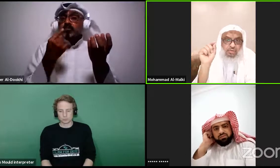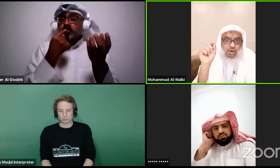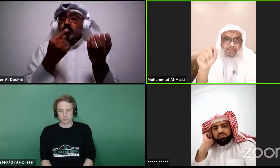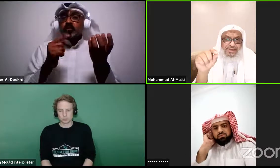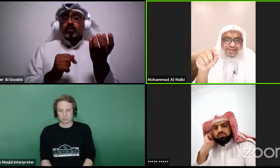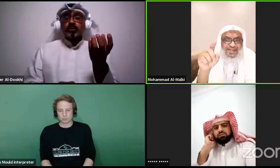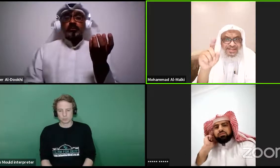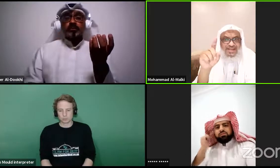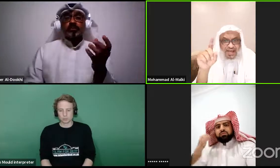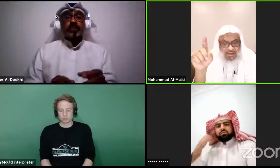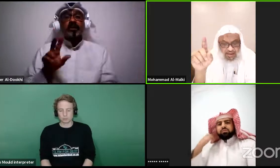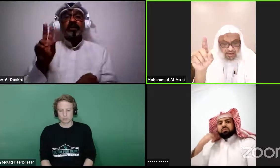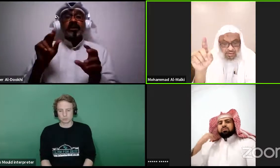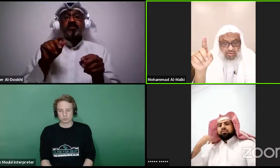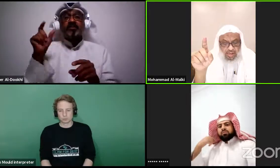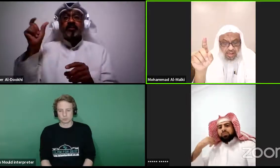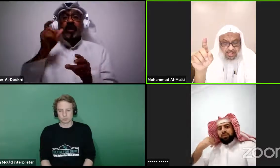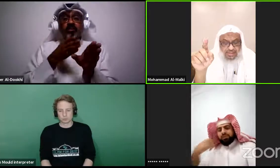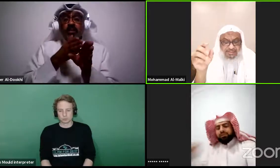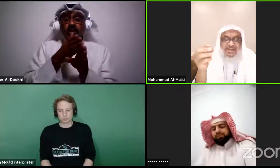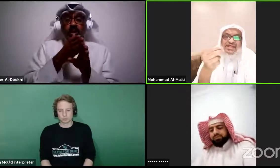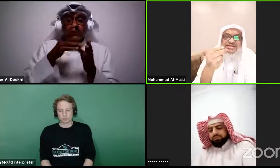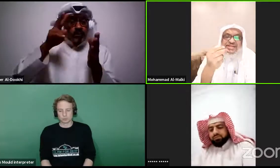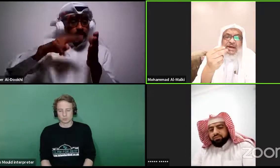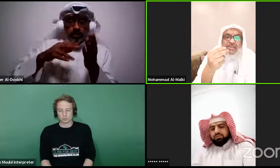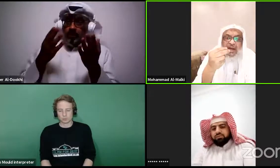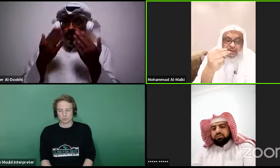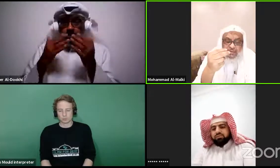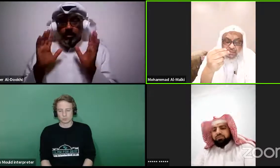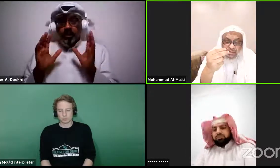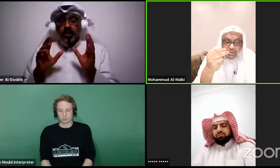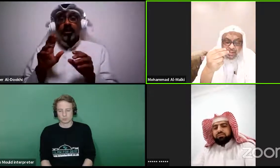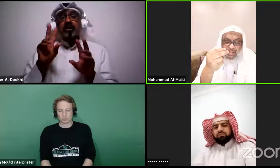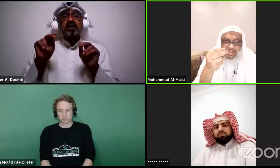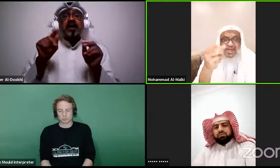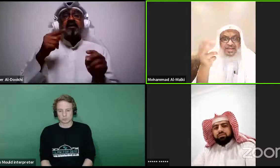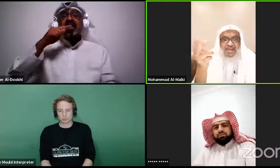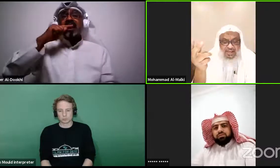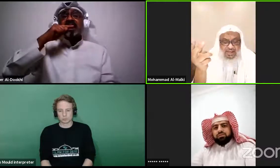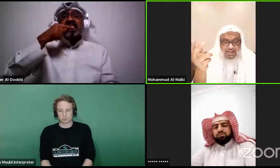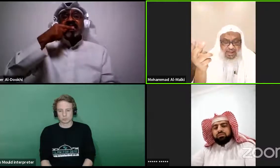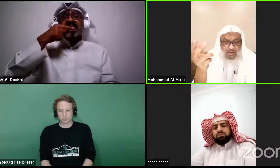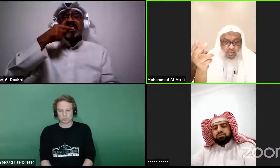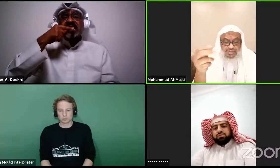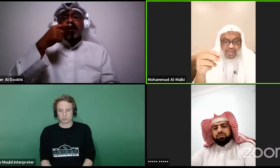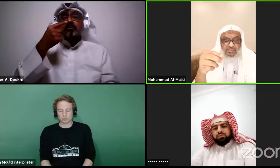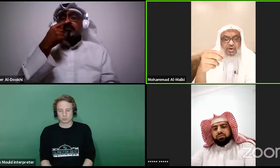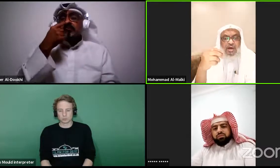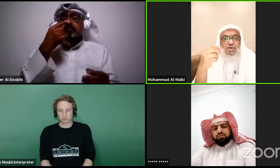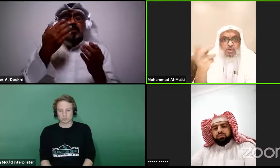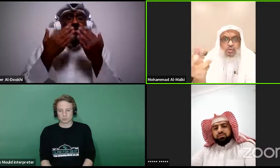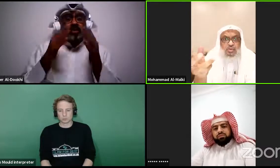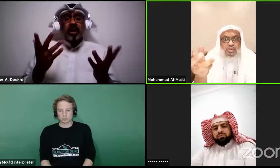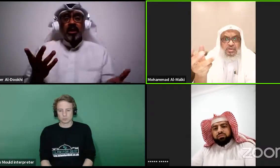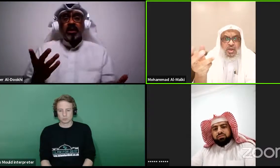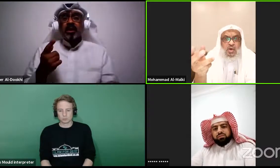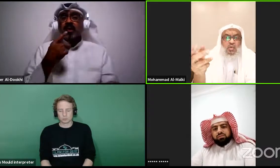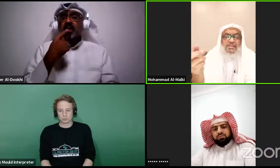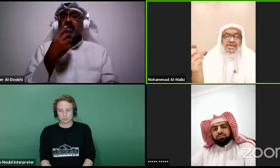ومثل المؤمن الذي لا يقرأ القرآن كمثل التمرة لا ريح لها وطعمها